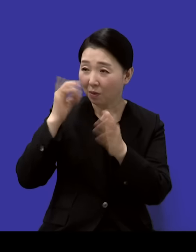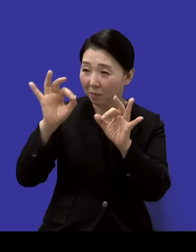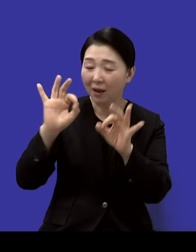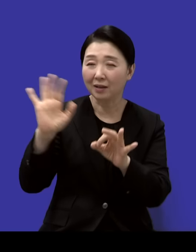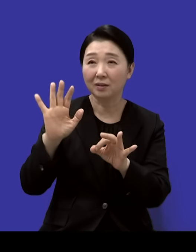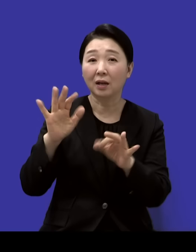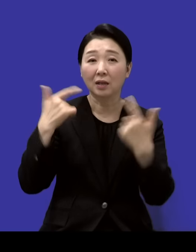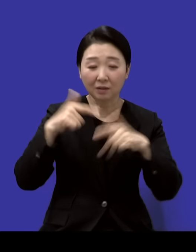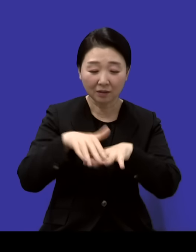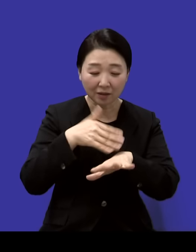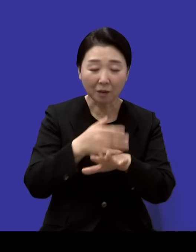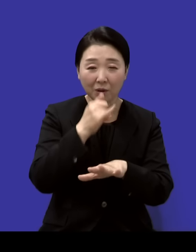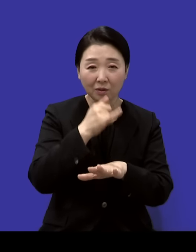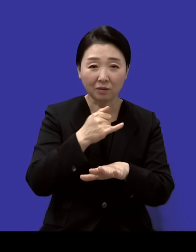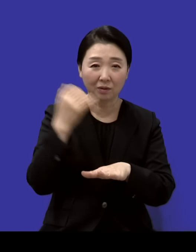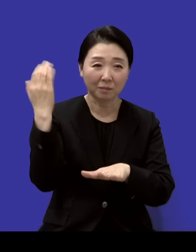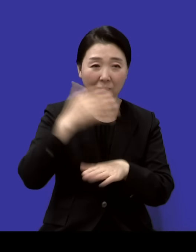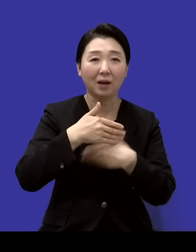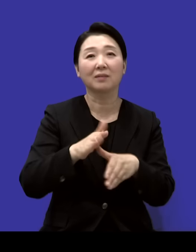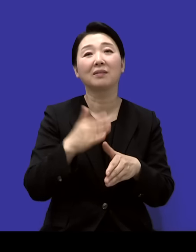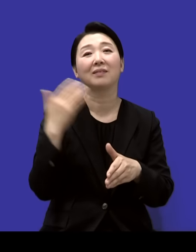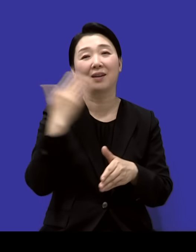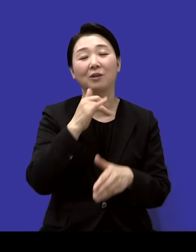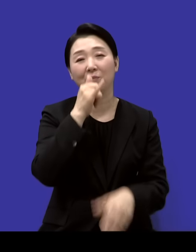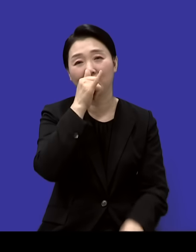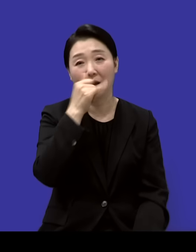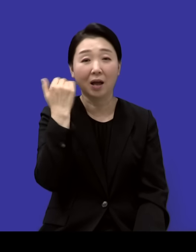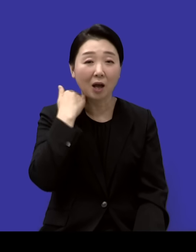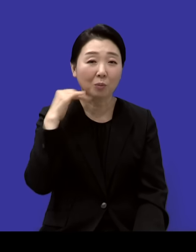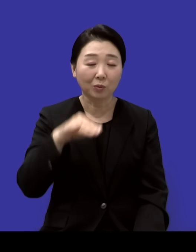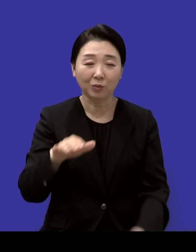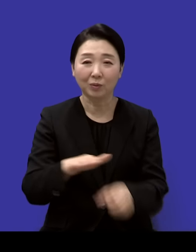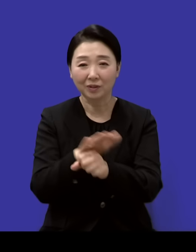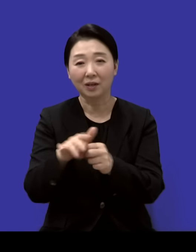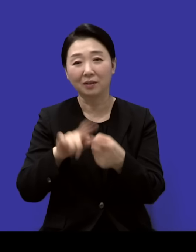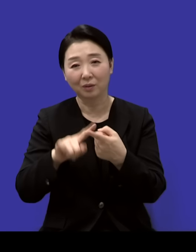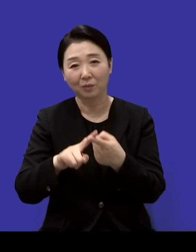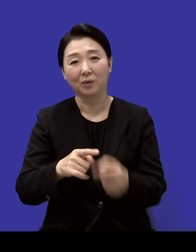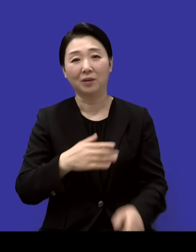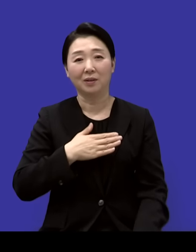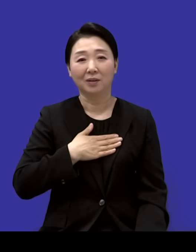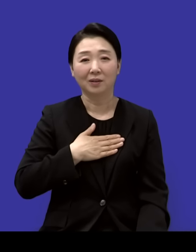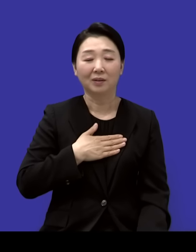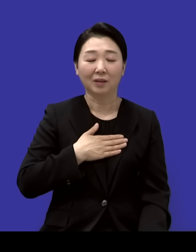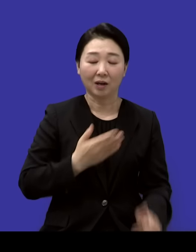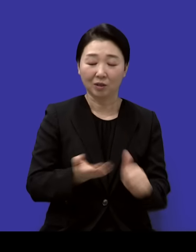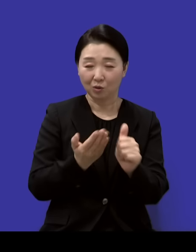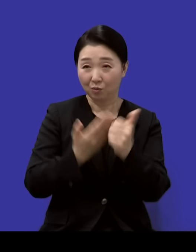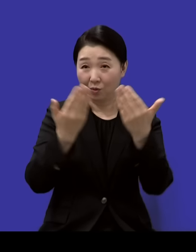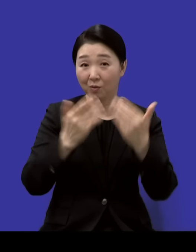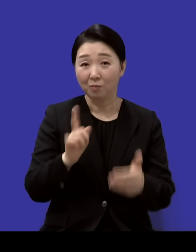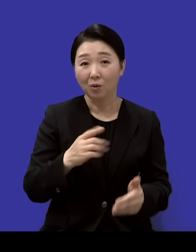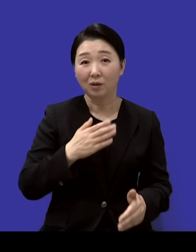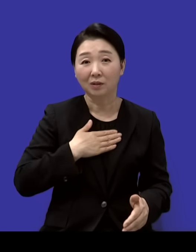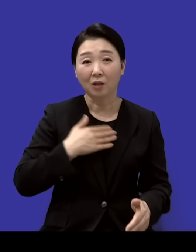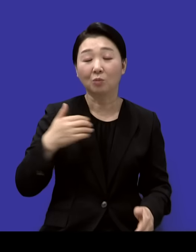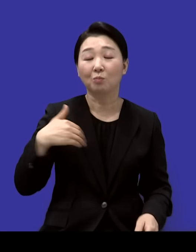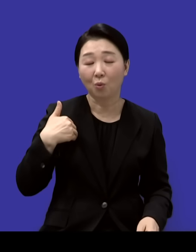있던 양말이고 늘 깔끔한 방에 있었기 때문에. 네. 보이지 않는 곳에서 사랑으로 나를 어떻게 키우셨는지는